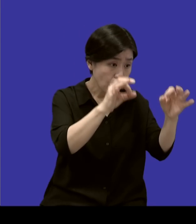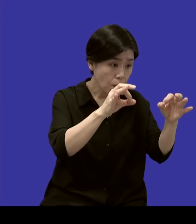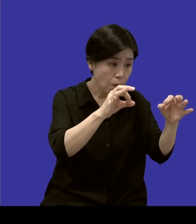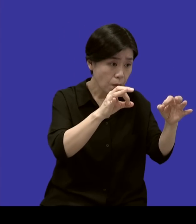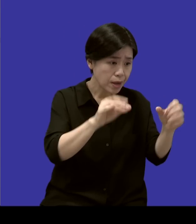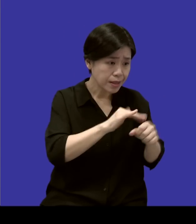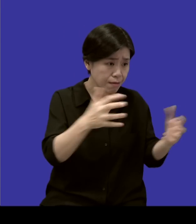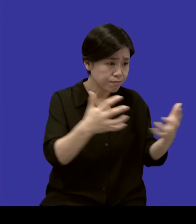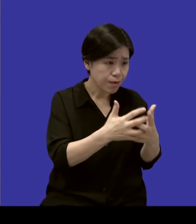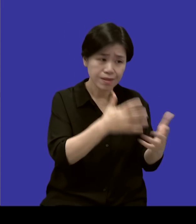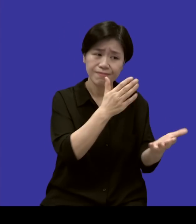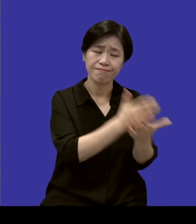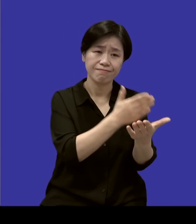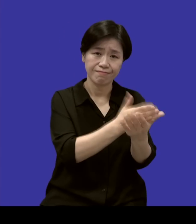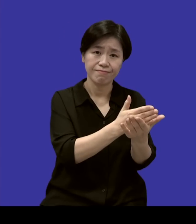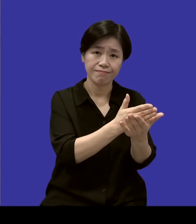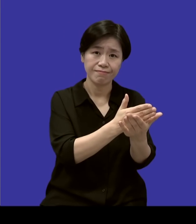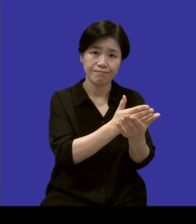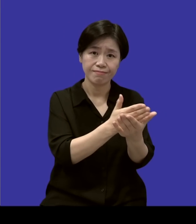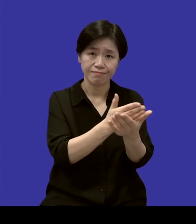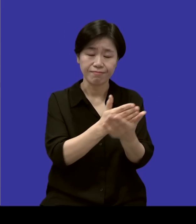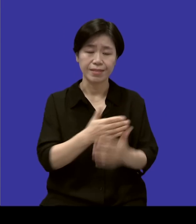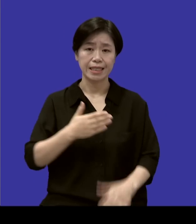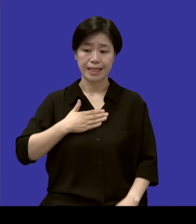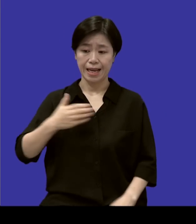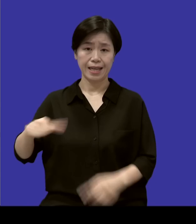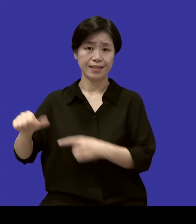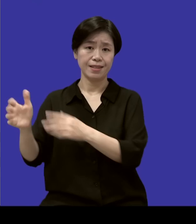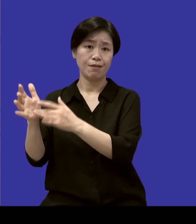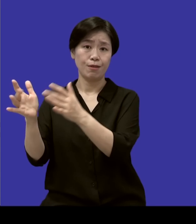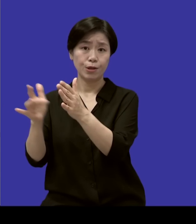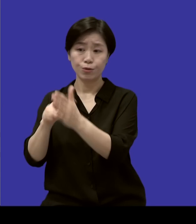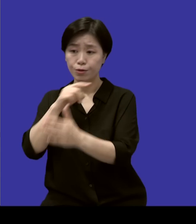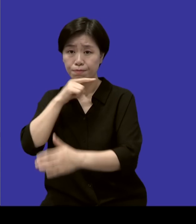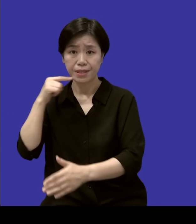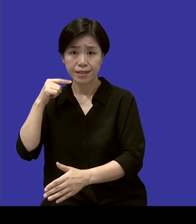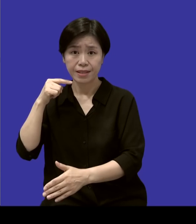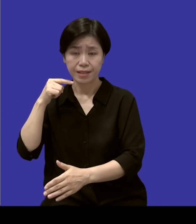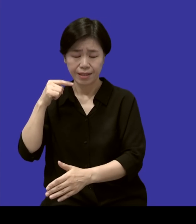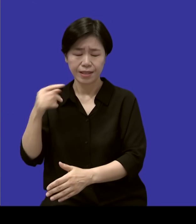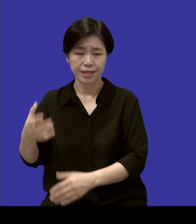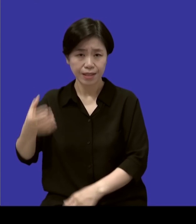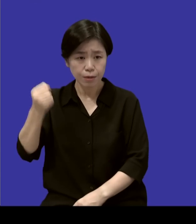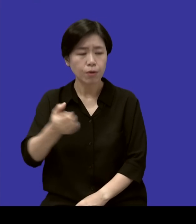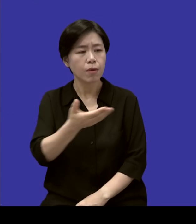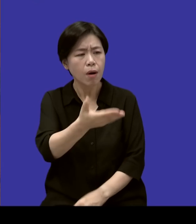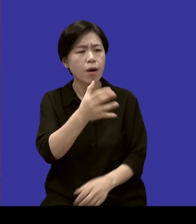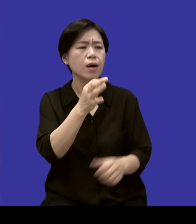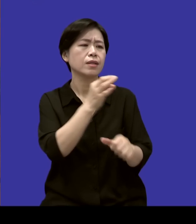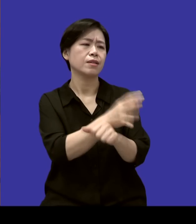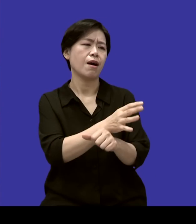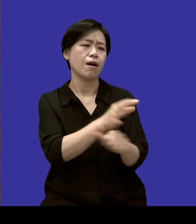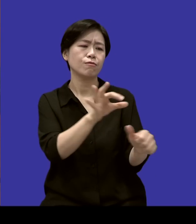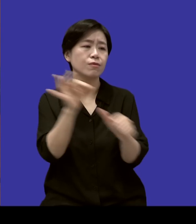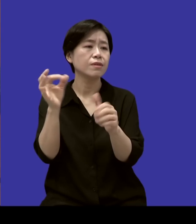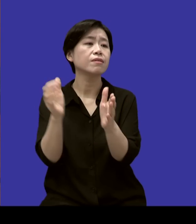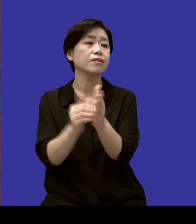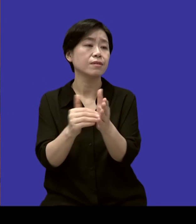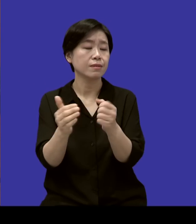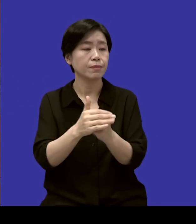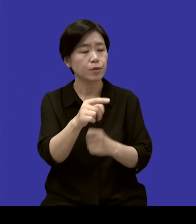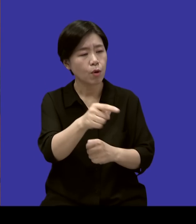말아라. 내 핏값으로 너를 구원해줘서 너는 나한테 굉장히 보배로운 존재다 막 이러시는